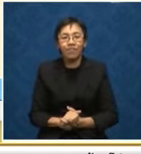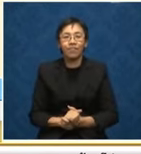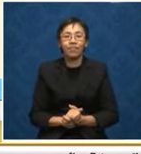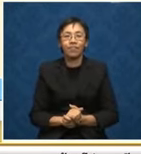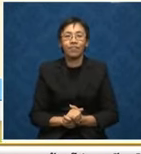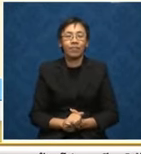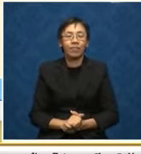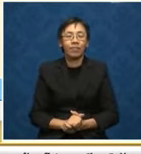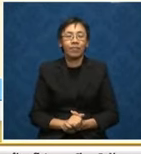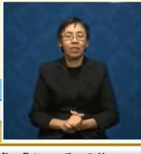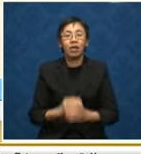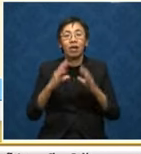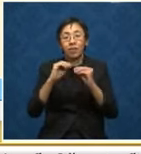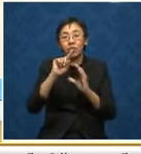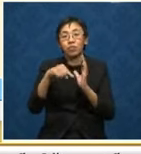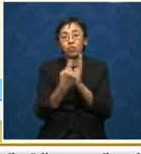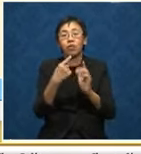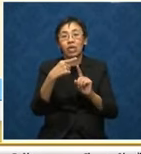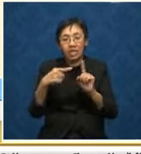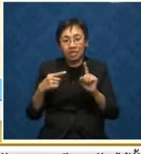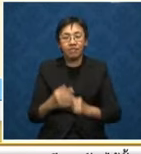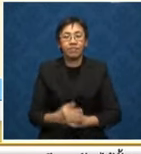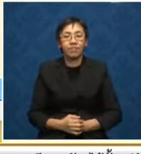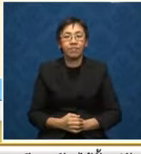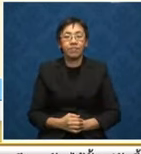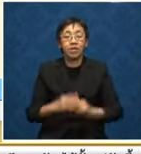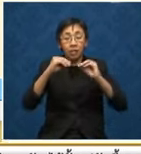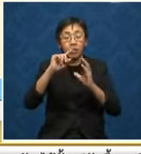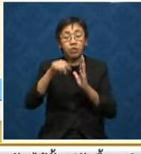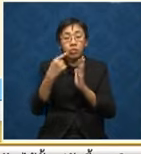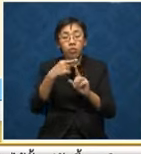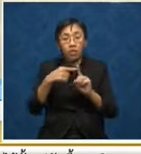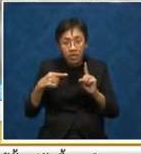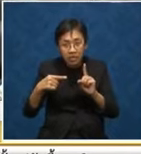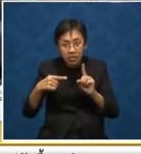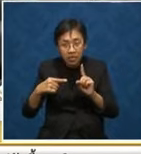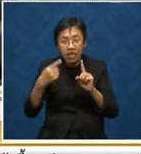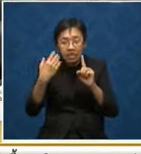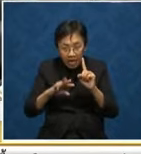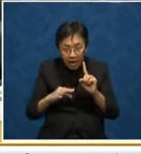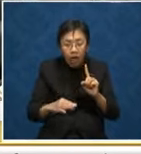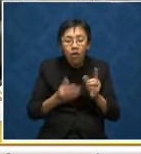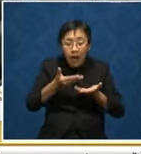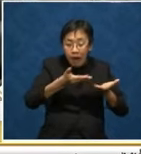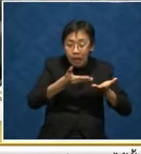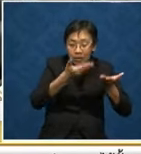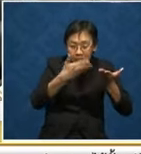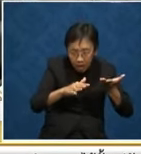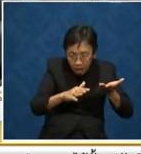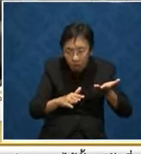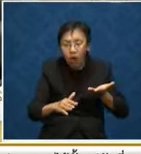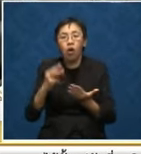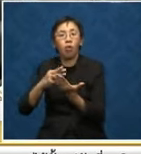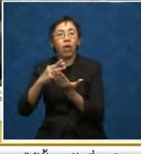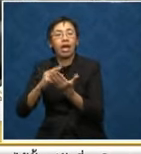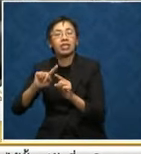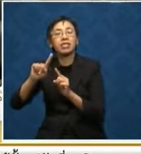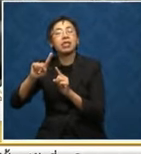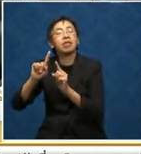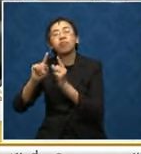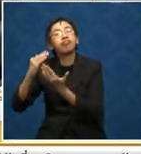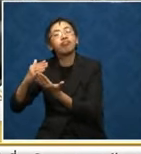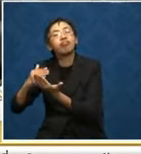ะครับเป็นเวลาชั่วโมงครึ่งครับแล้วเราก็จะเริ่มเข้าสู่ระเบียบวาระหลังจากนั้นโดยเราจะเริ่มประชุมในแต่ละวัน